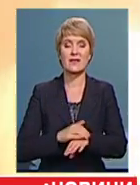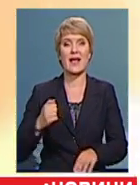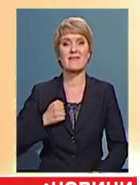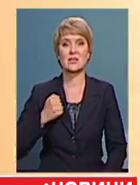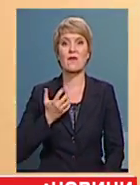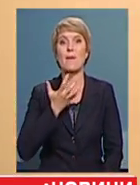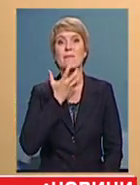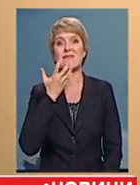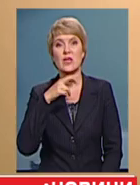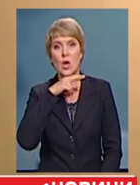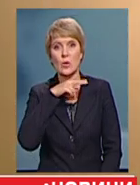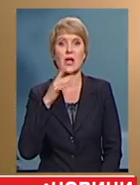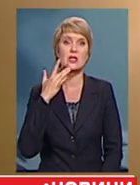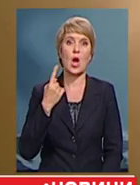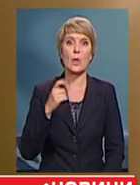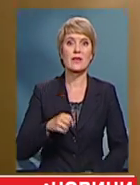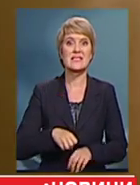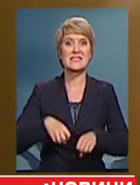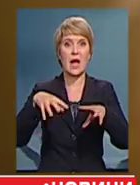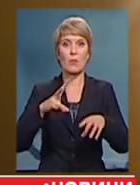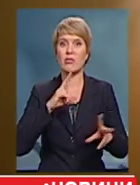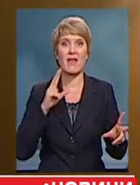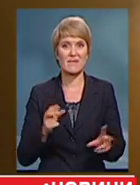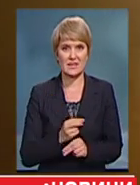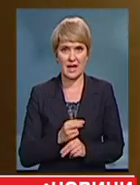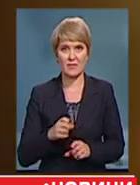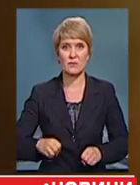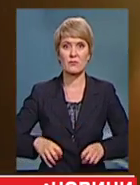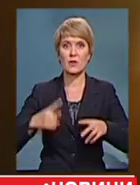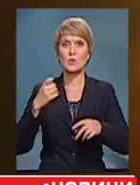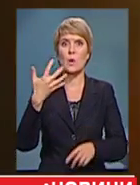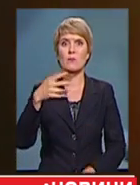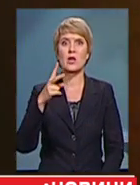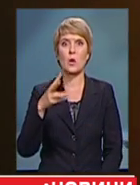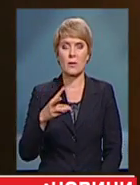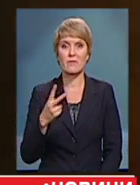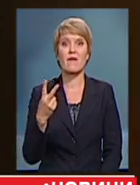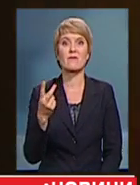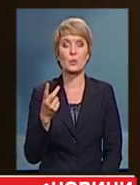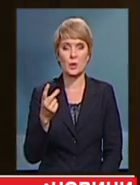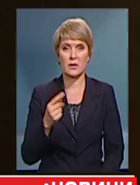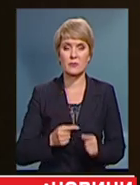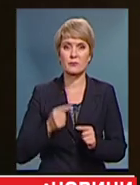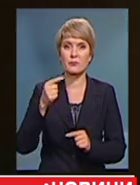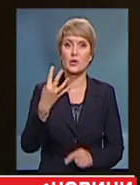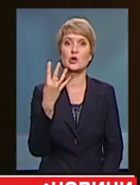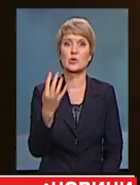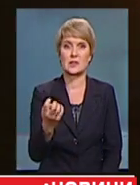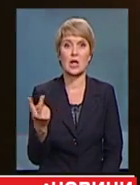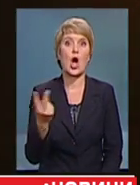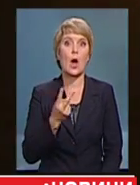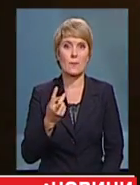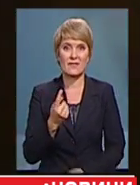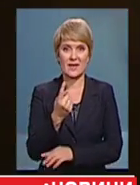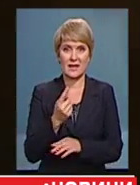США. Один запуск вони назвали невдалим. Перший носій пролетів 150 кілометрів, другий здолав 400. Обидві ракети